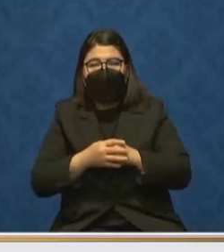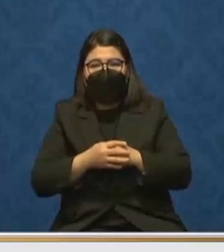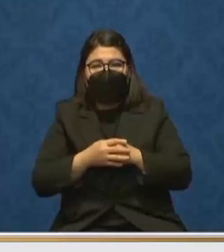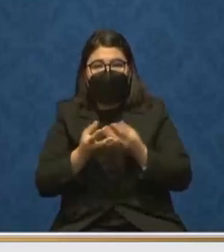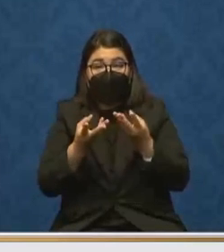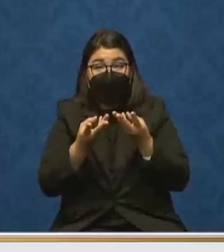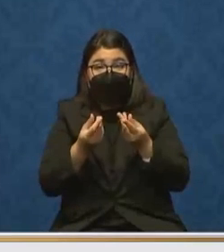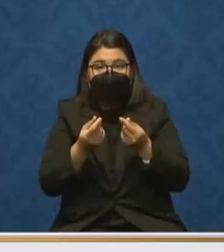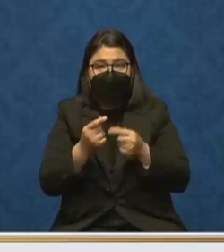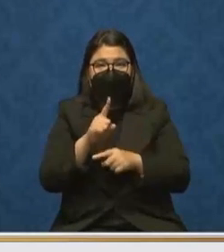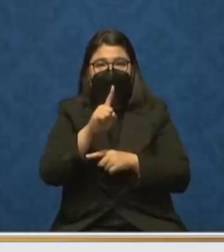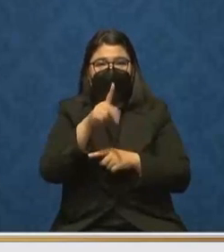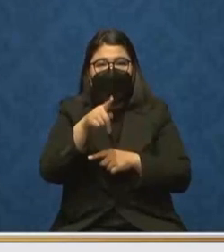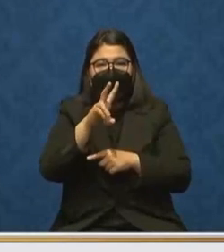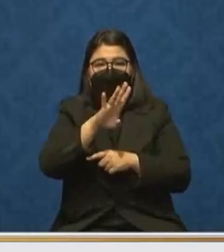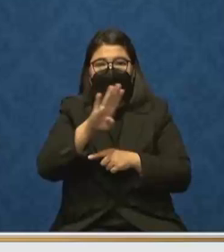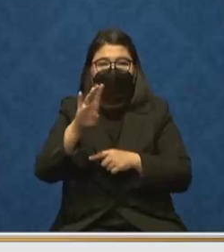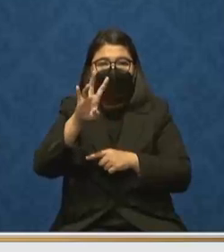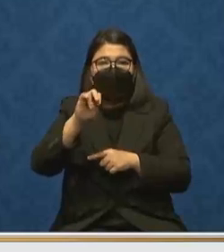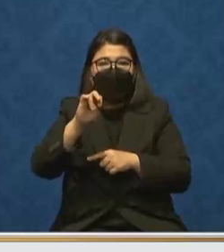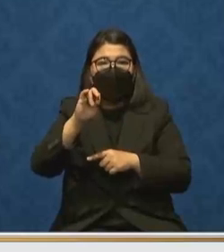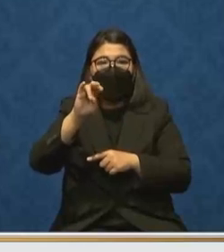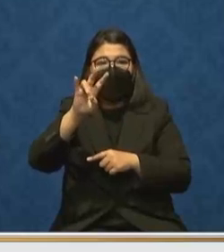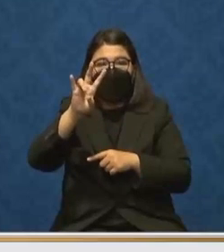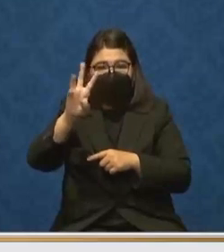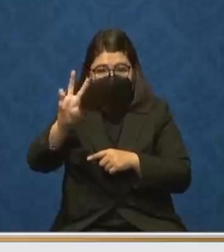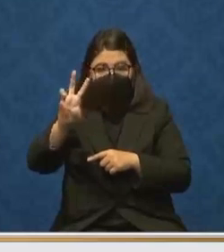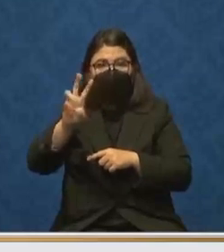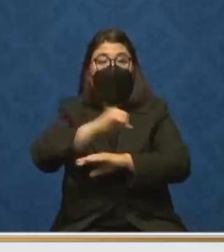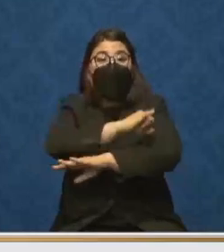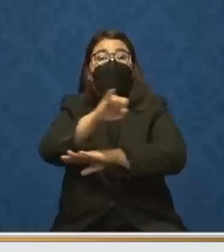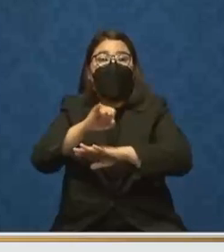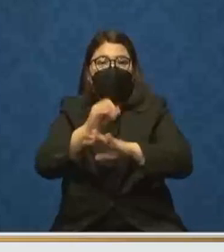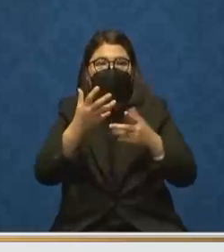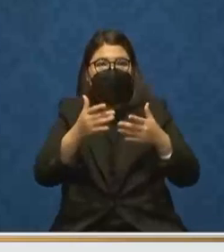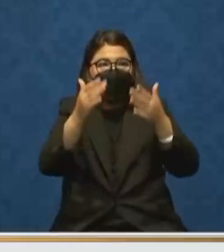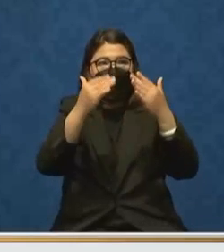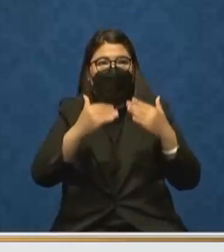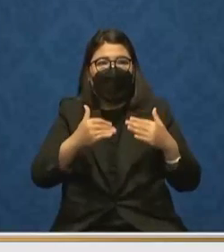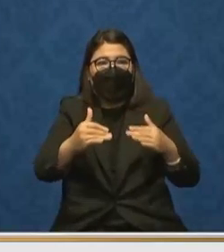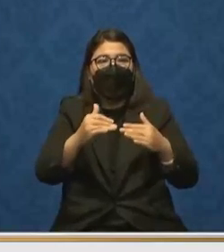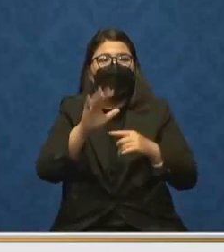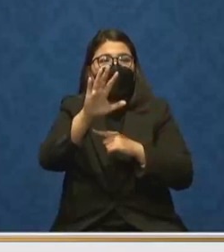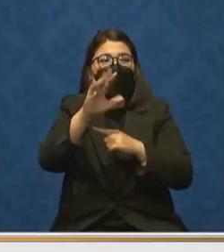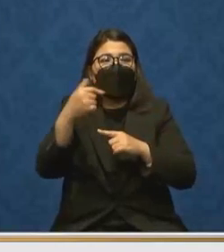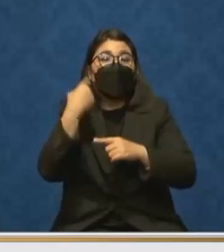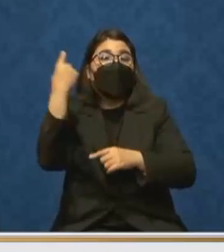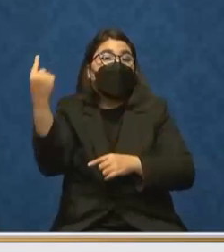1,476 ไร่ 5. การสร้างรายได้จากการท่องเที่ยวงบประมาณ